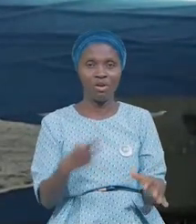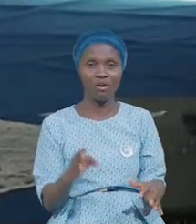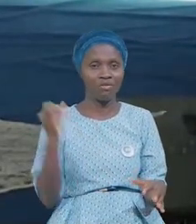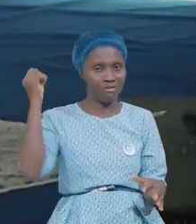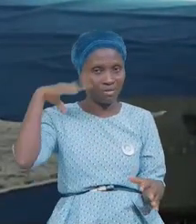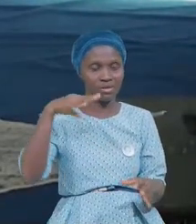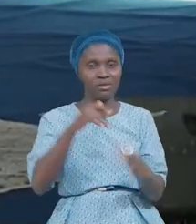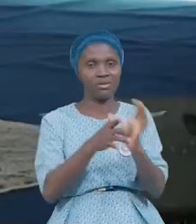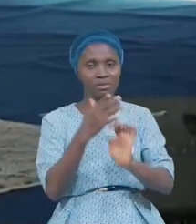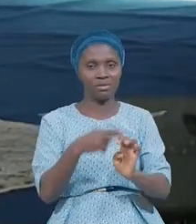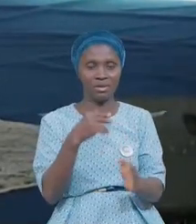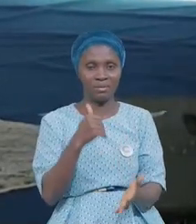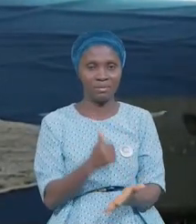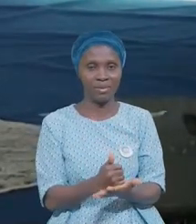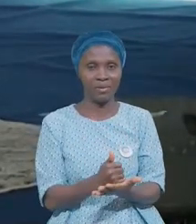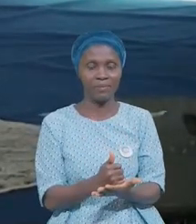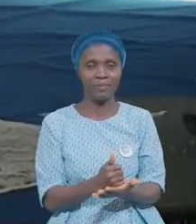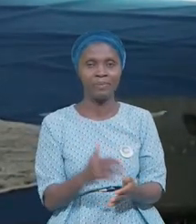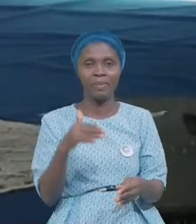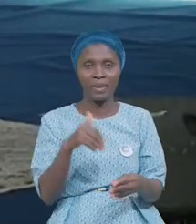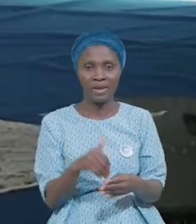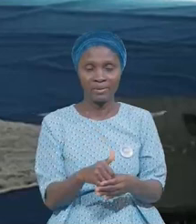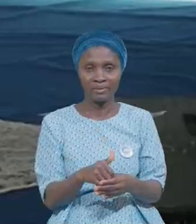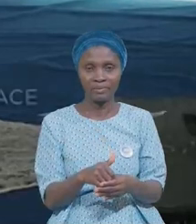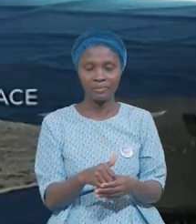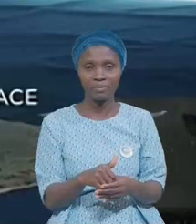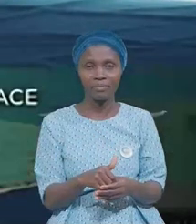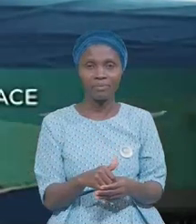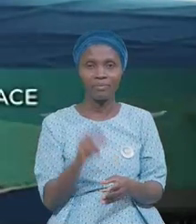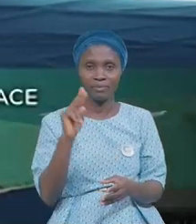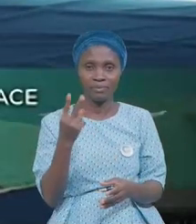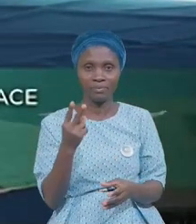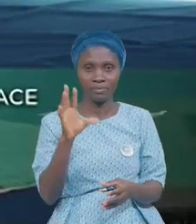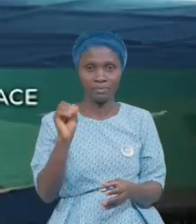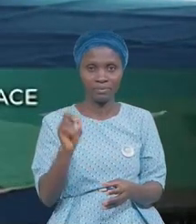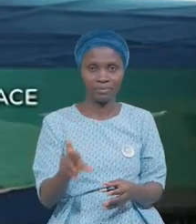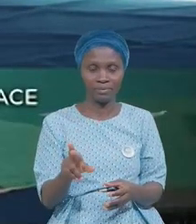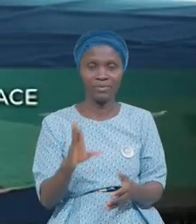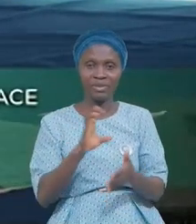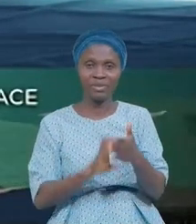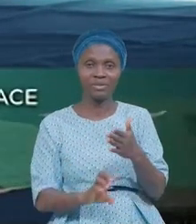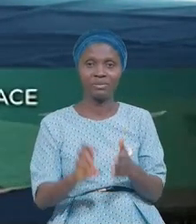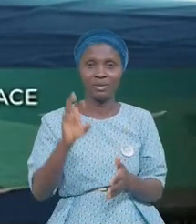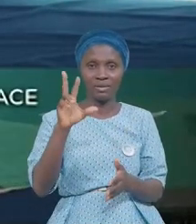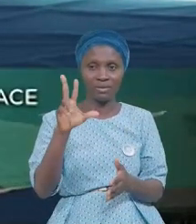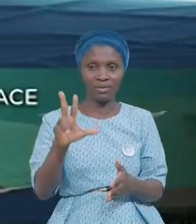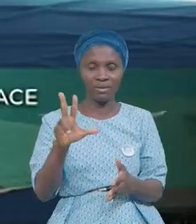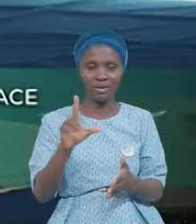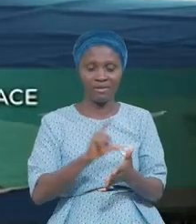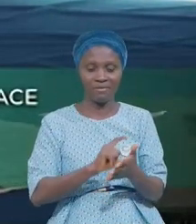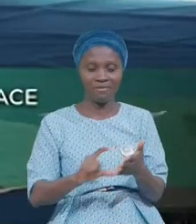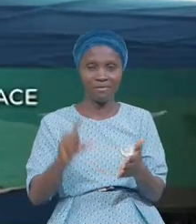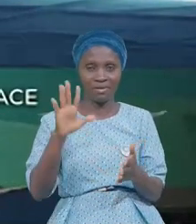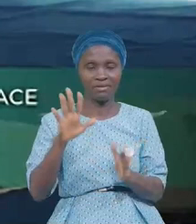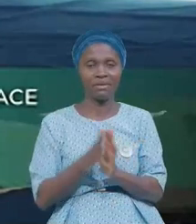La prière importunée pour la mesure suffisante de la grâce. 2 Corinthiens 3, verset 5. En